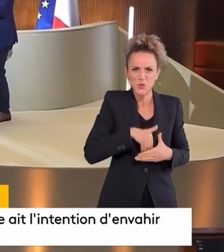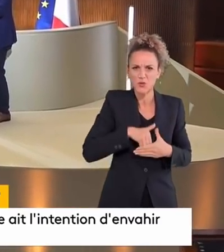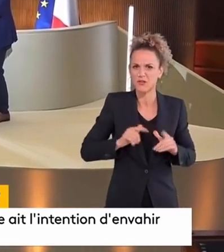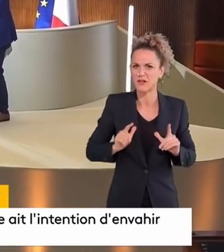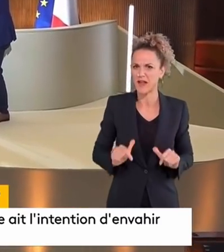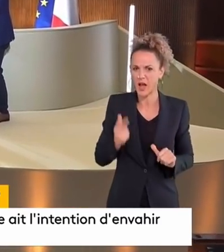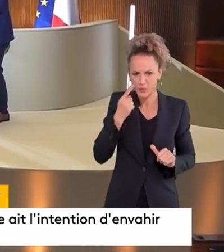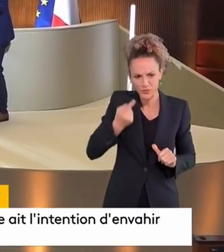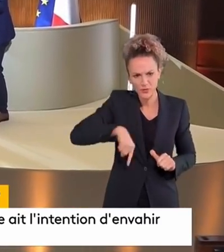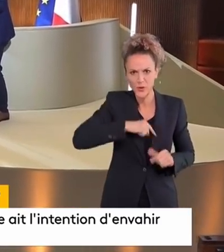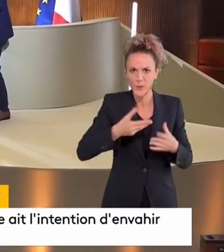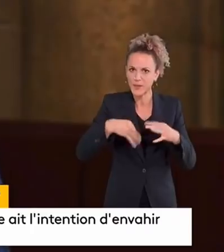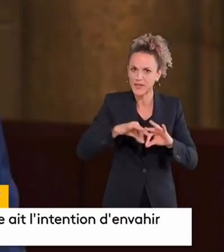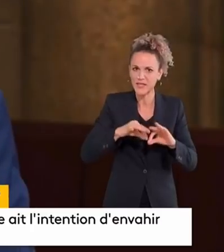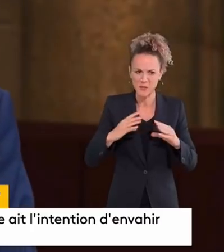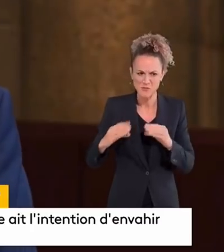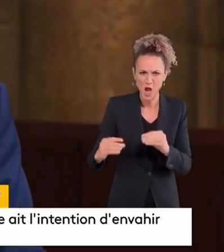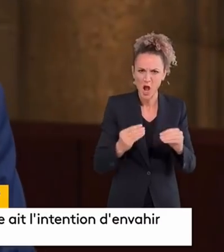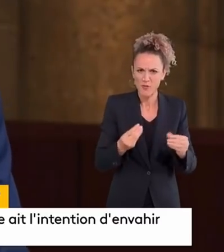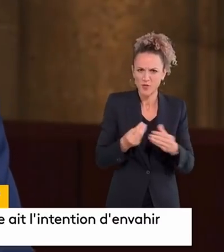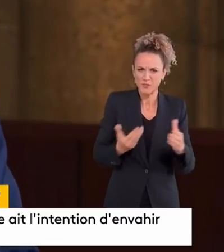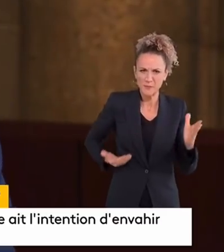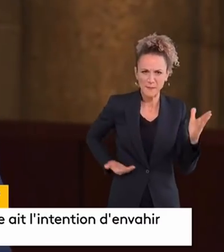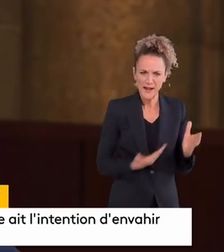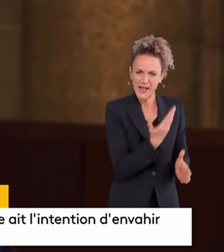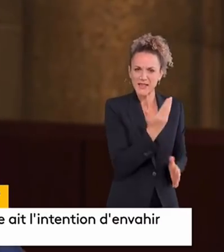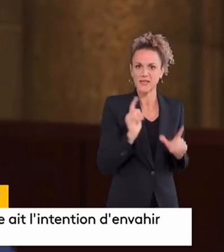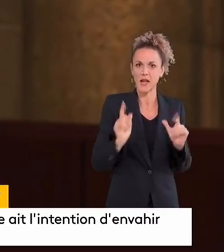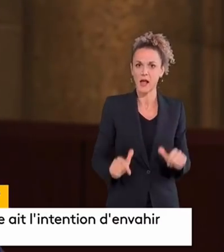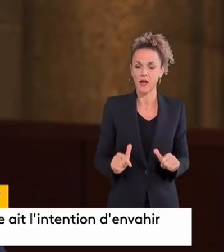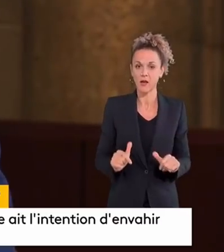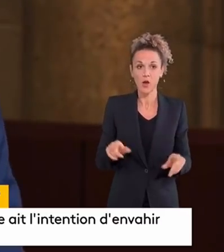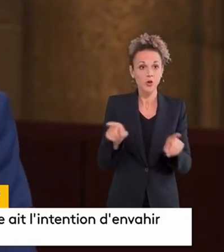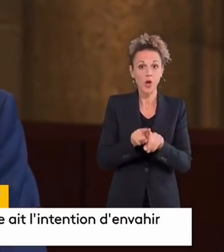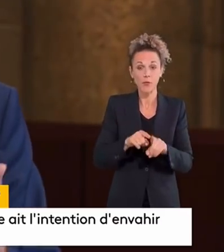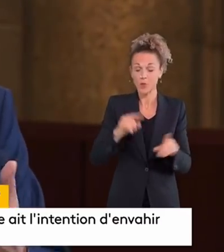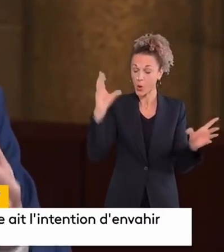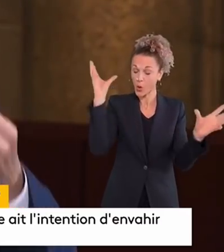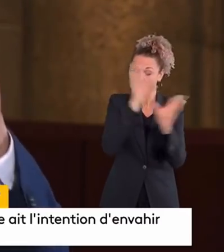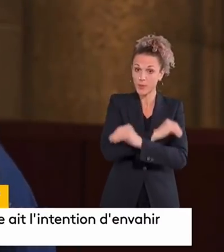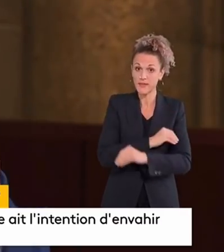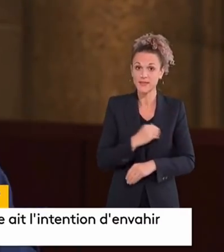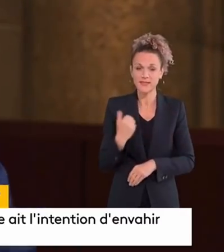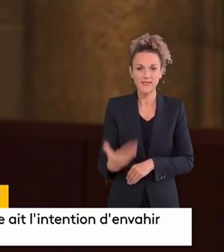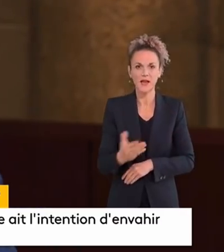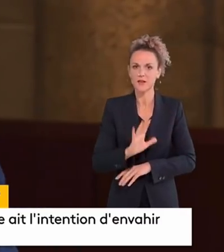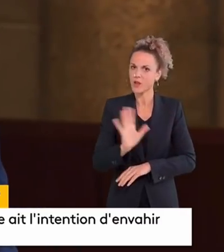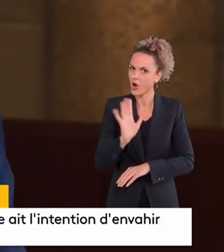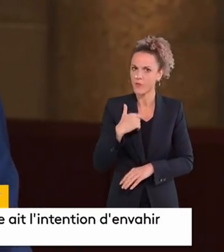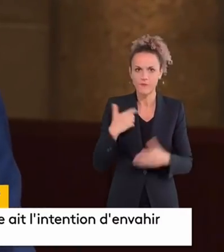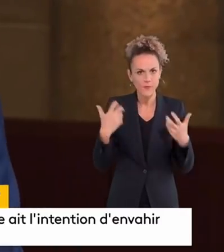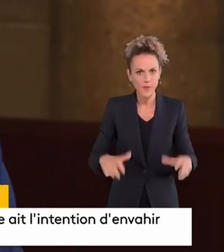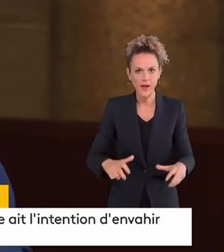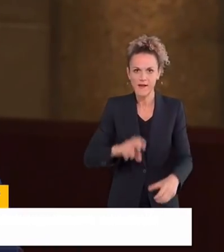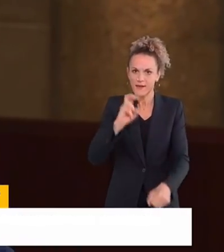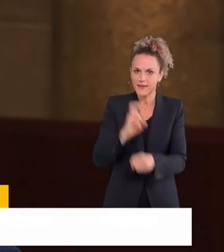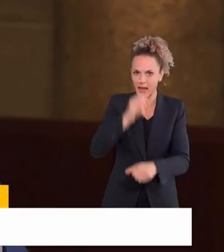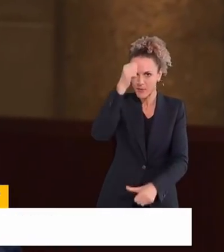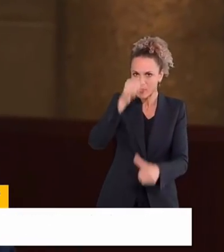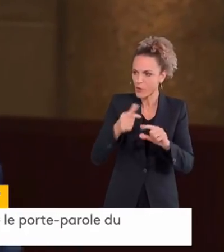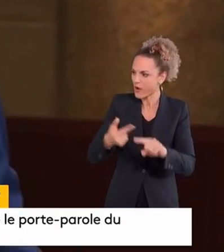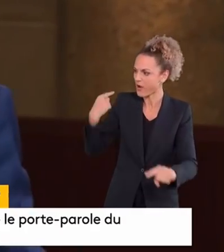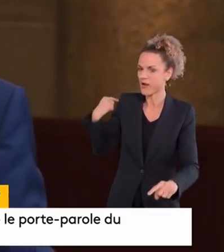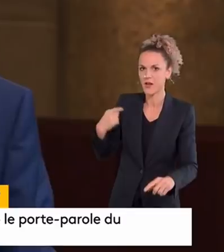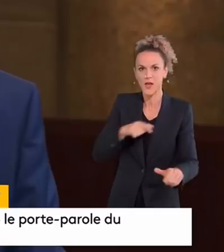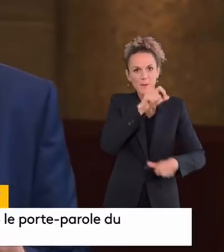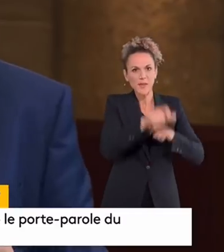notre pays, pour notre peuple. Et c'est comme si aujourd'hui nous n'avions plus de mémoire. Et moi, je veux la garder, cette mémoire. J'ai été appris par les